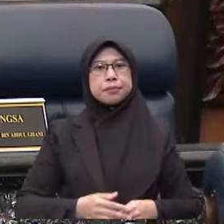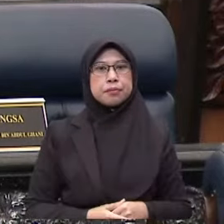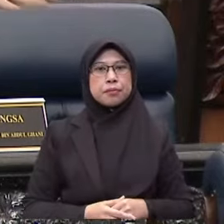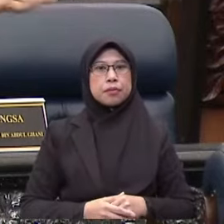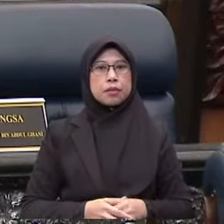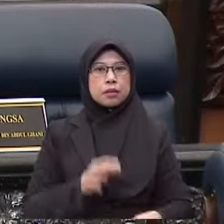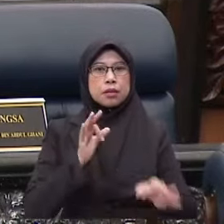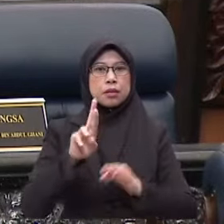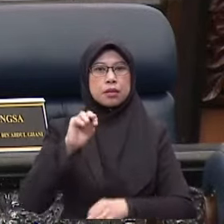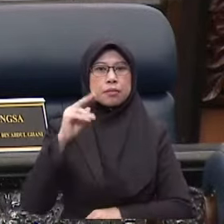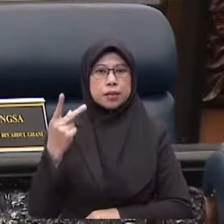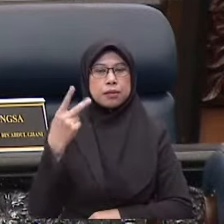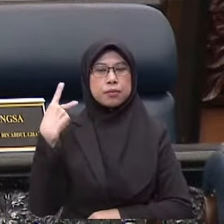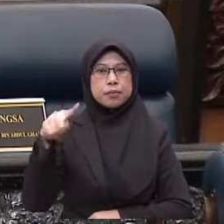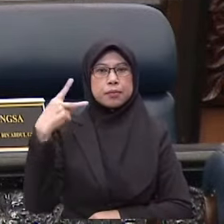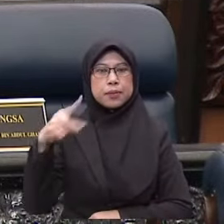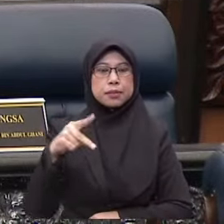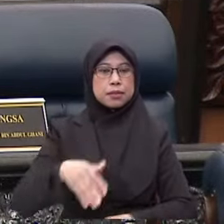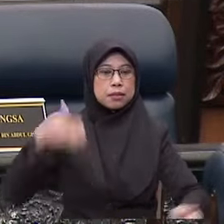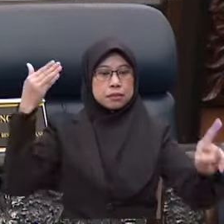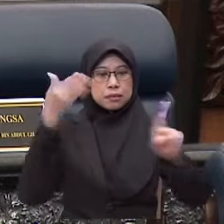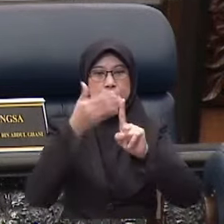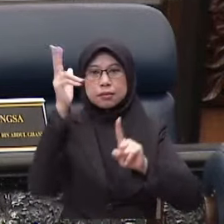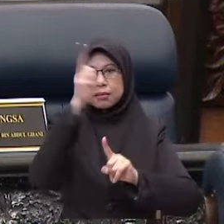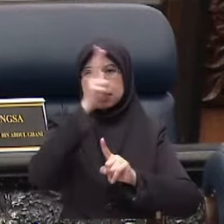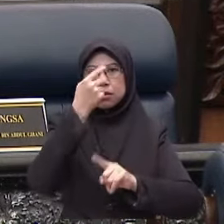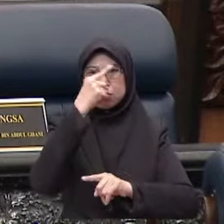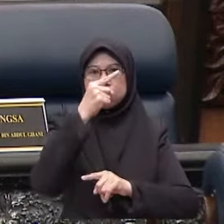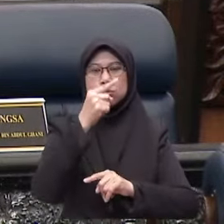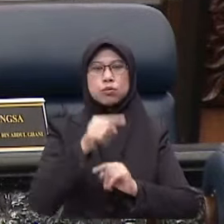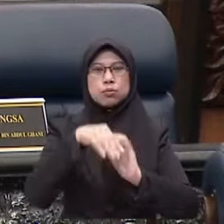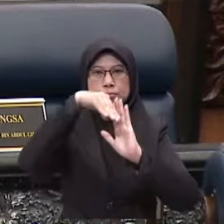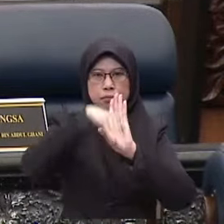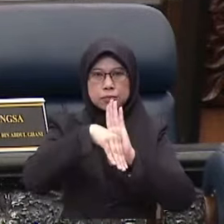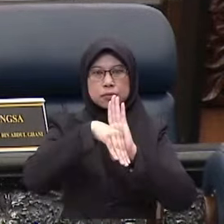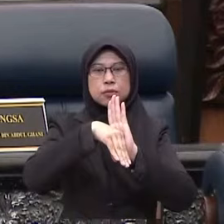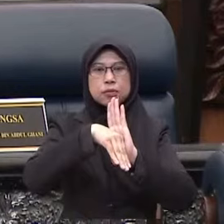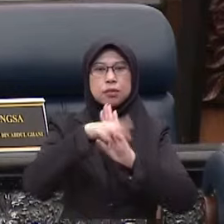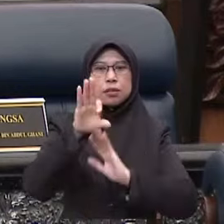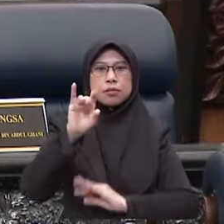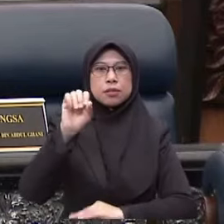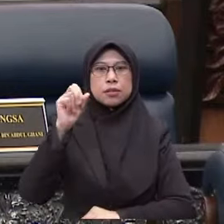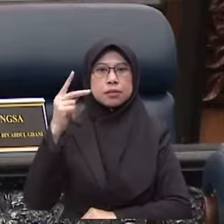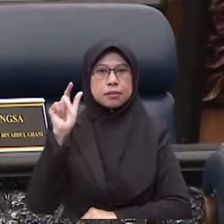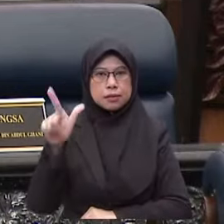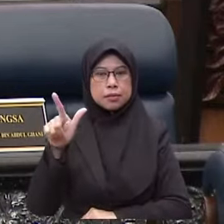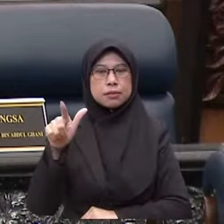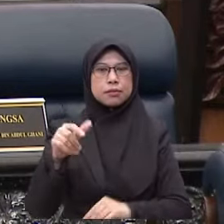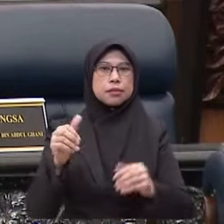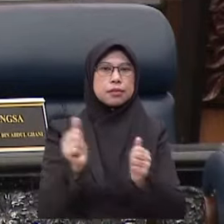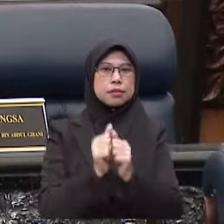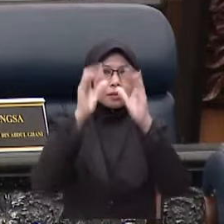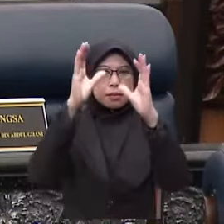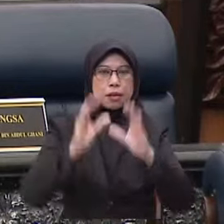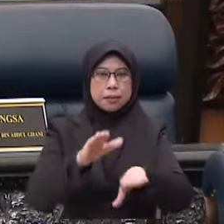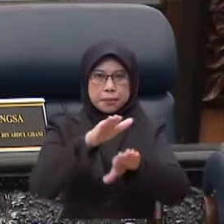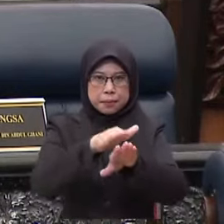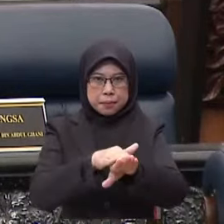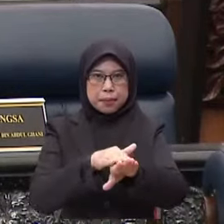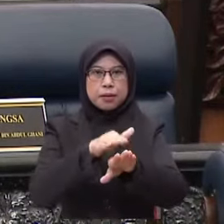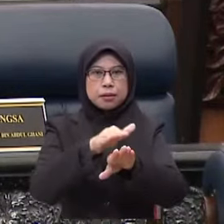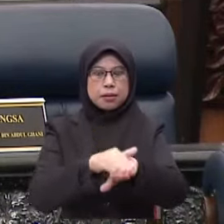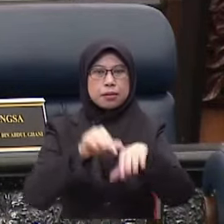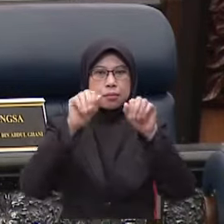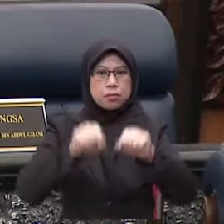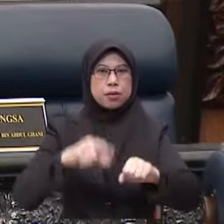RAM RMK 12 ini target kerajaan untuk menguncupkan fiskal kita ini dengan secara perlahan-perlahan juga akan